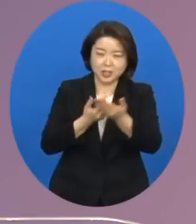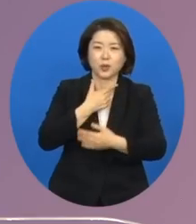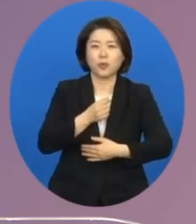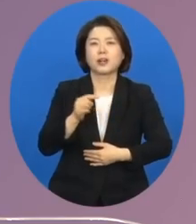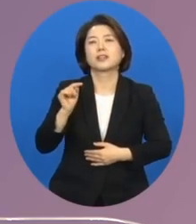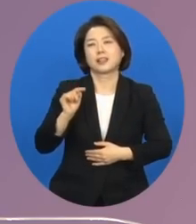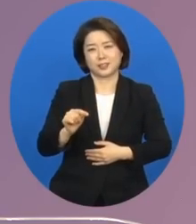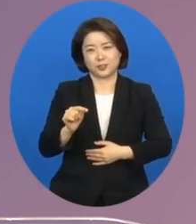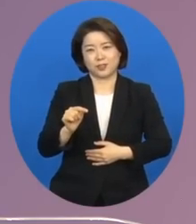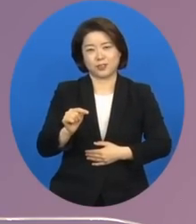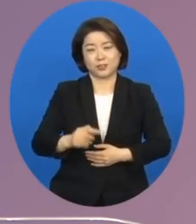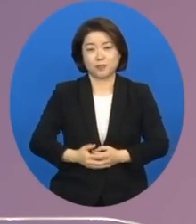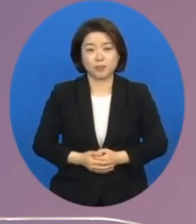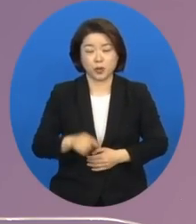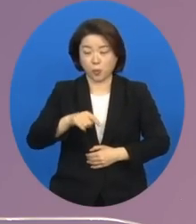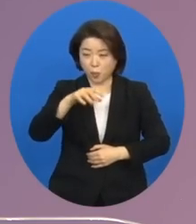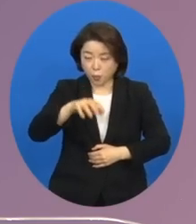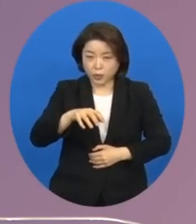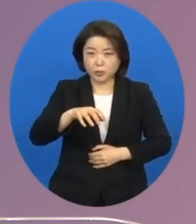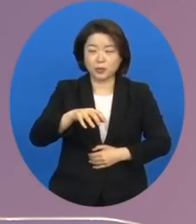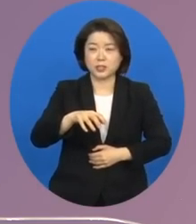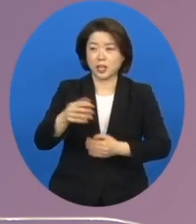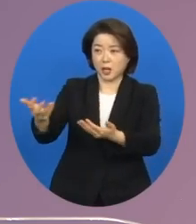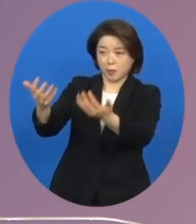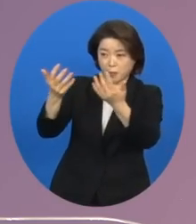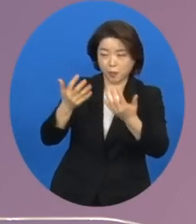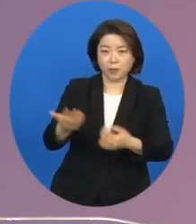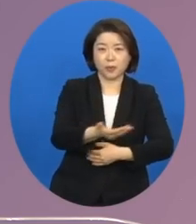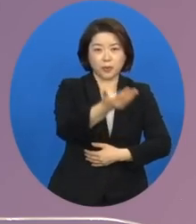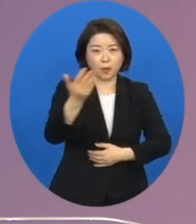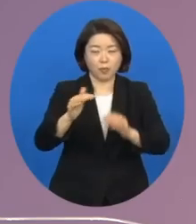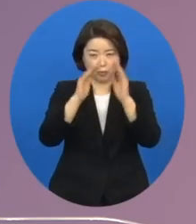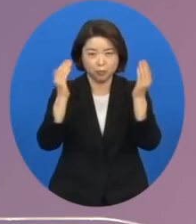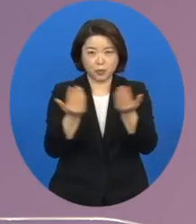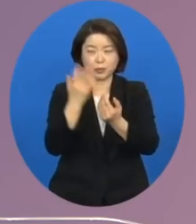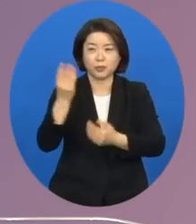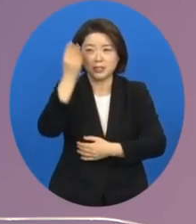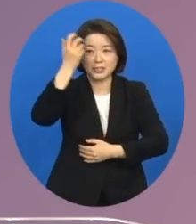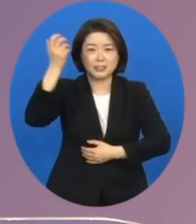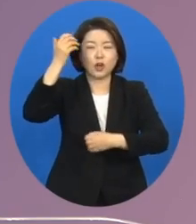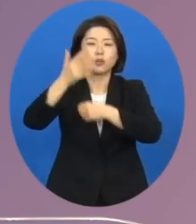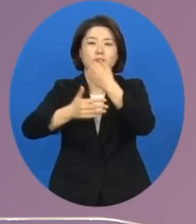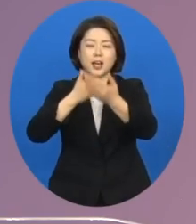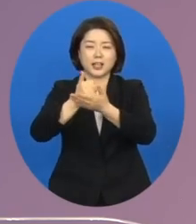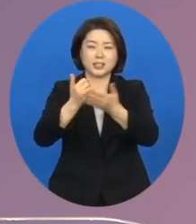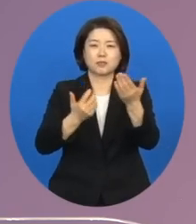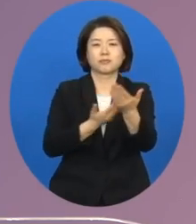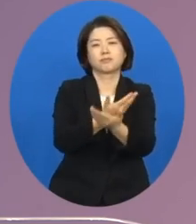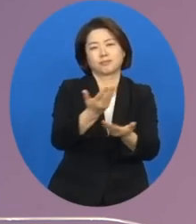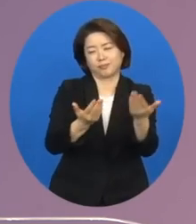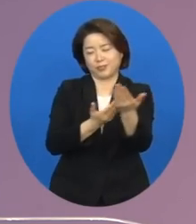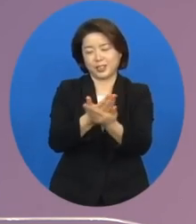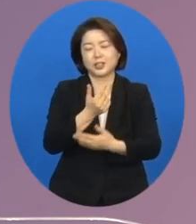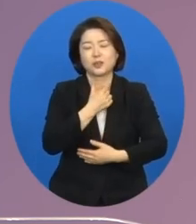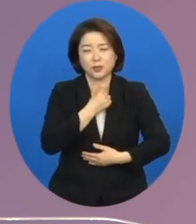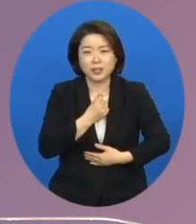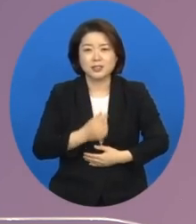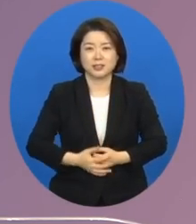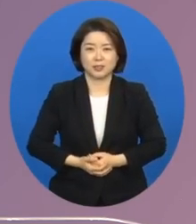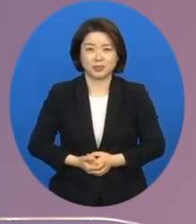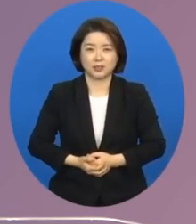사실입니다 오늘 이곳에 모인 모든 성도님들과 성령 하나님은 교제하고 싶으세요